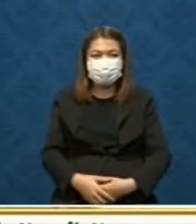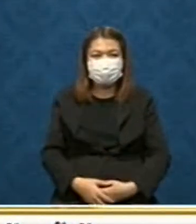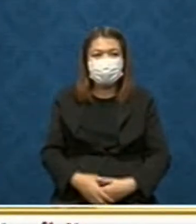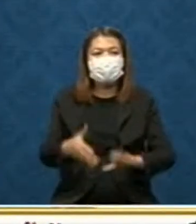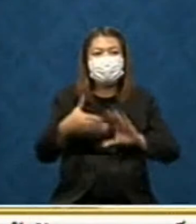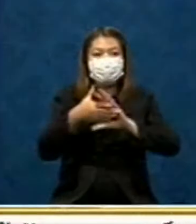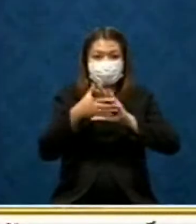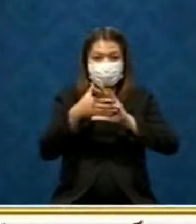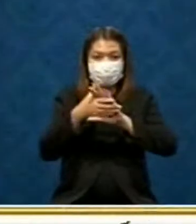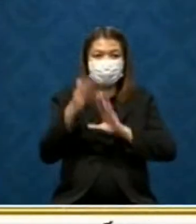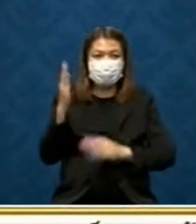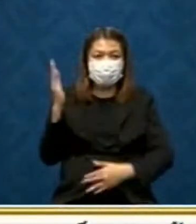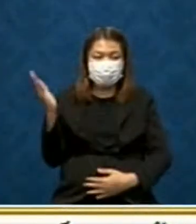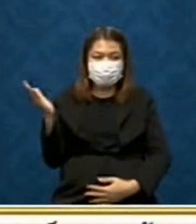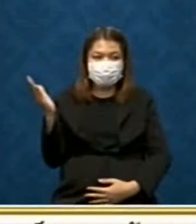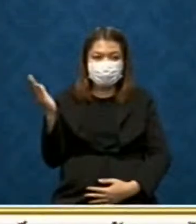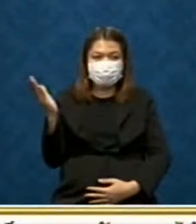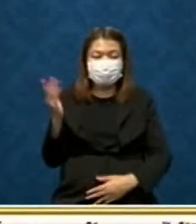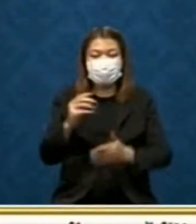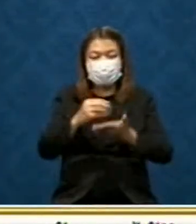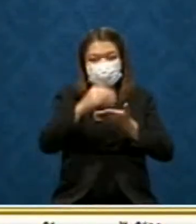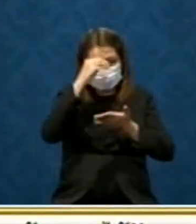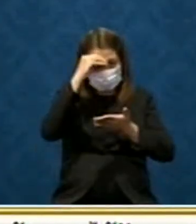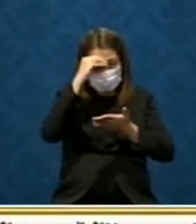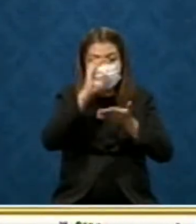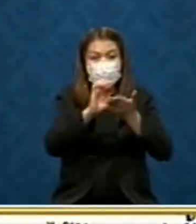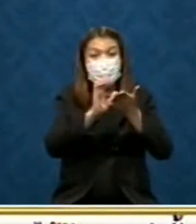ขอสลแนต่ไปครับ ปริรปกางสาผ่านไปแล้ว